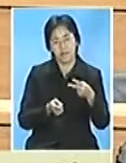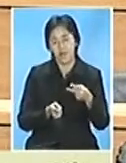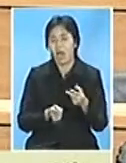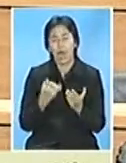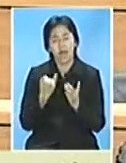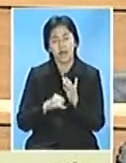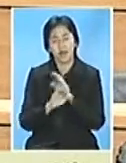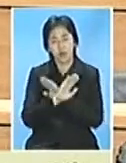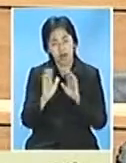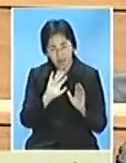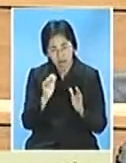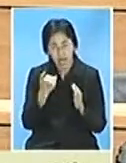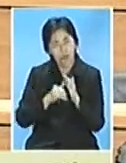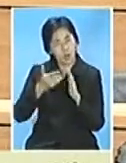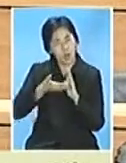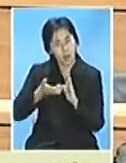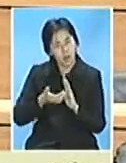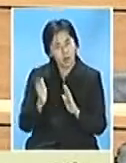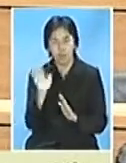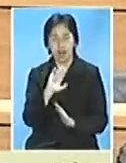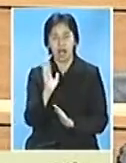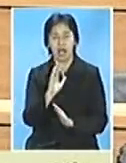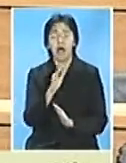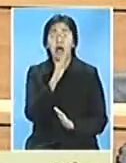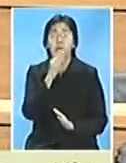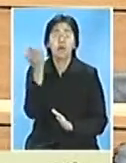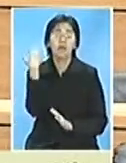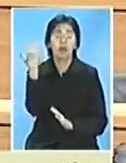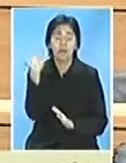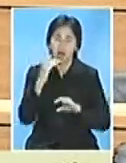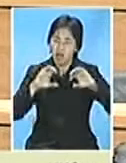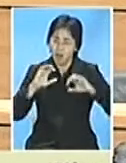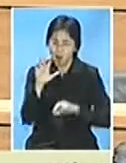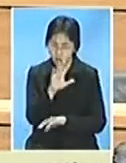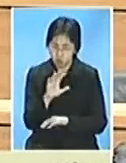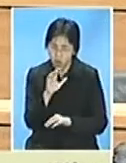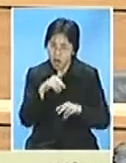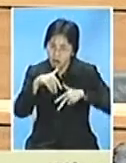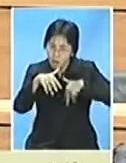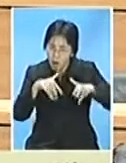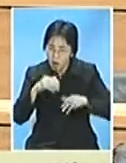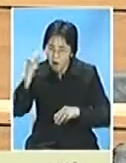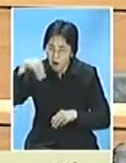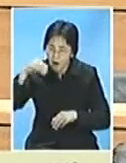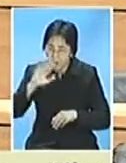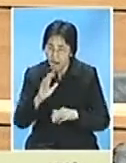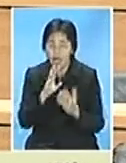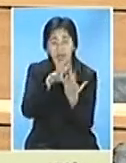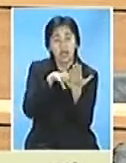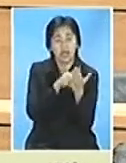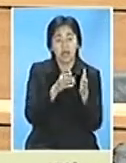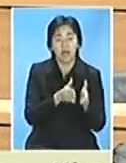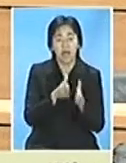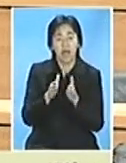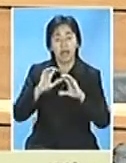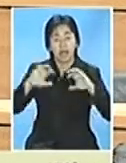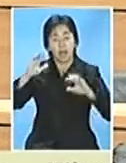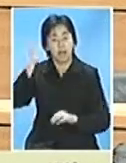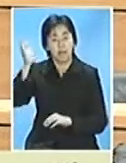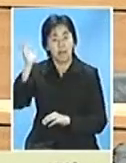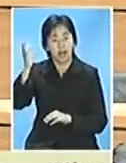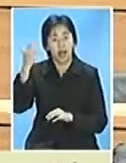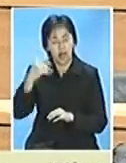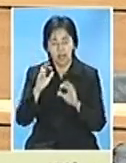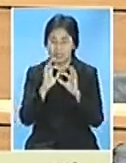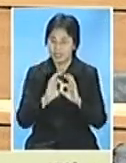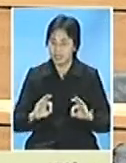กไปก็เท่ากับว่ารัฐบาลหลอกลวงประชาชนมาตั้งแต่ต้นเพราะเคยระบุไว้ในการแถลงนโยบายว่าเป็นเรื่